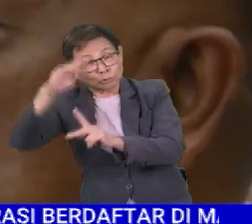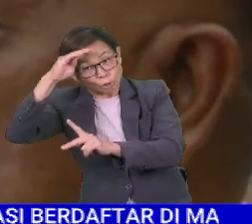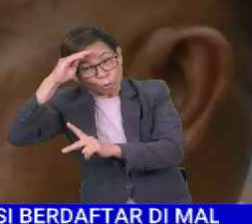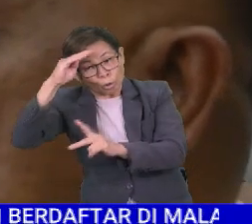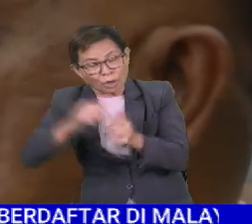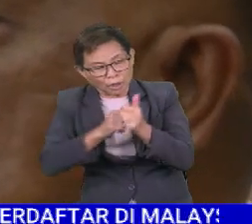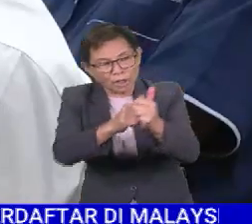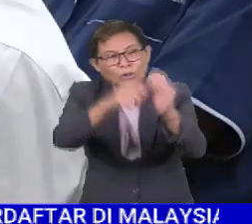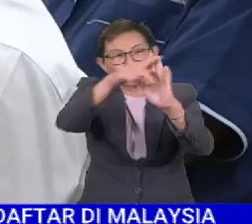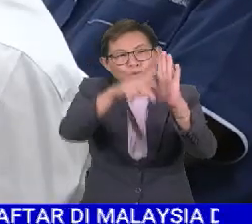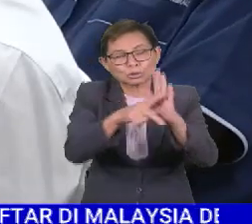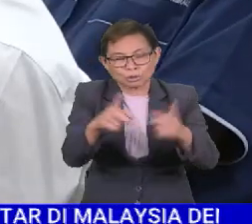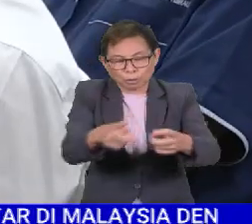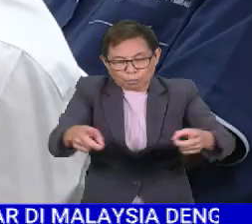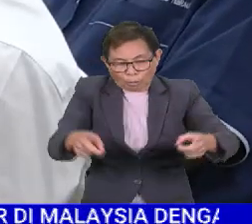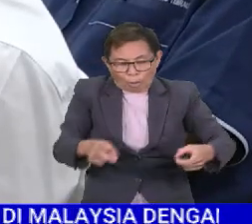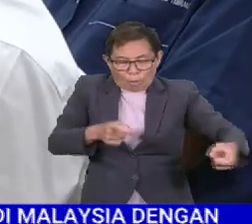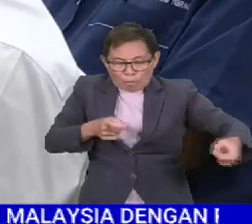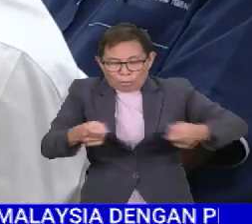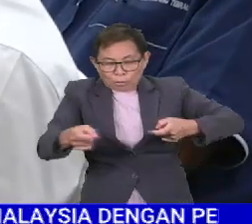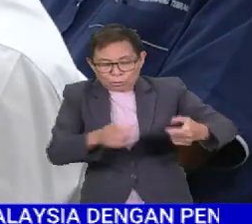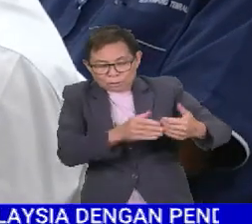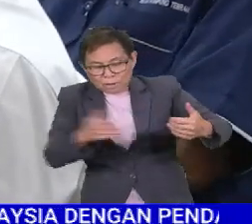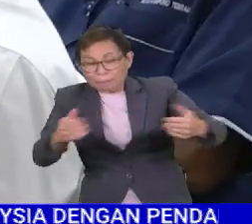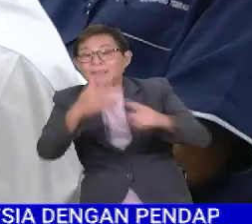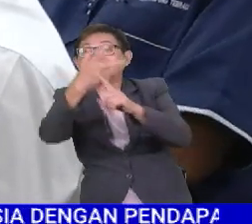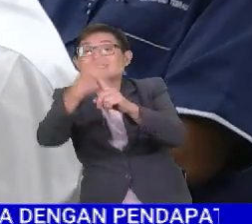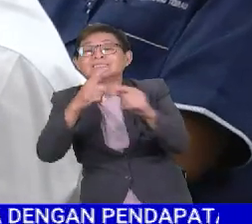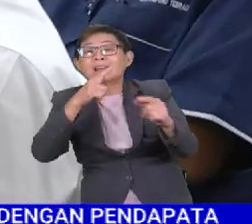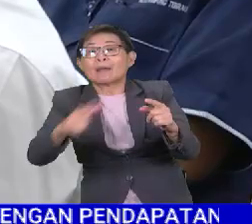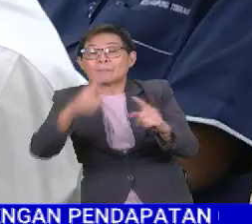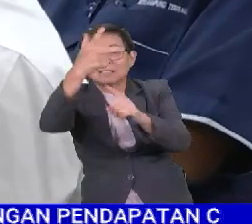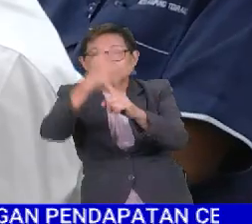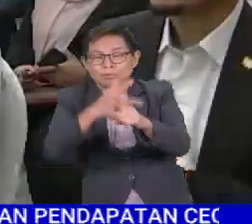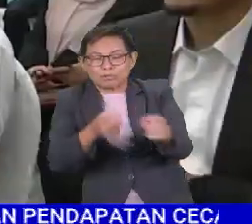mengikuti kursus diplomat 3 bulan